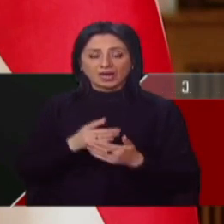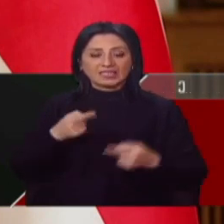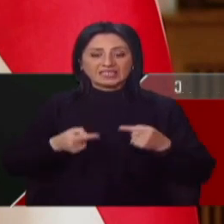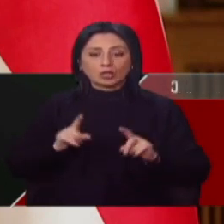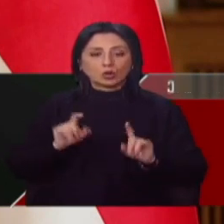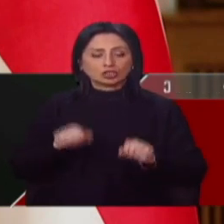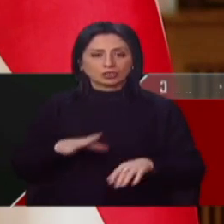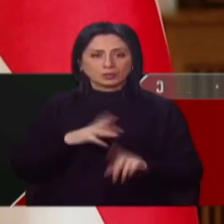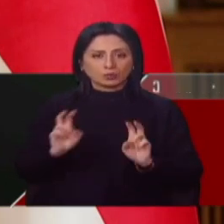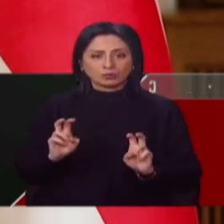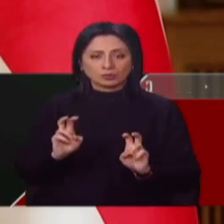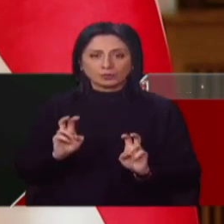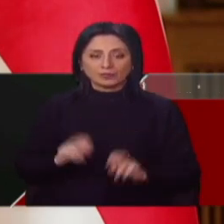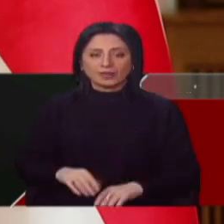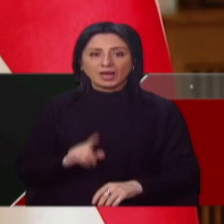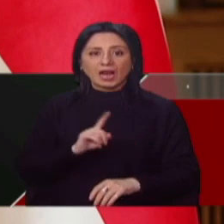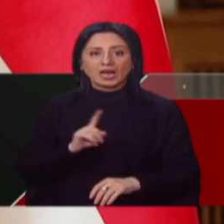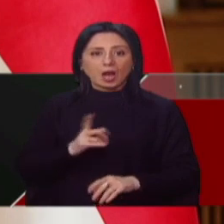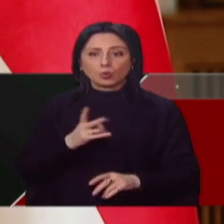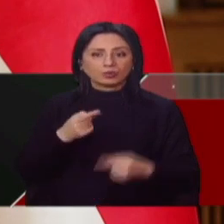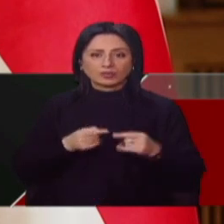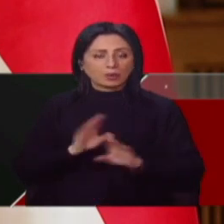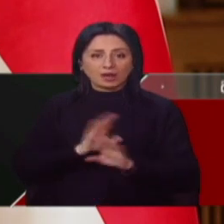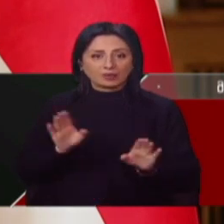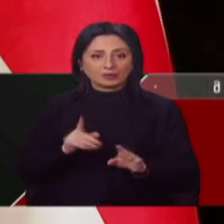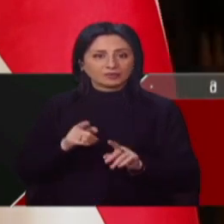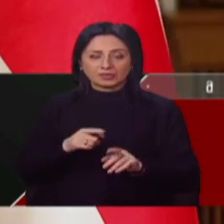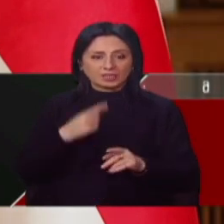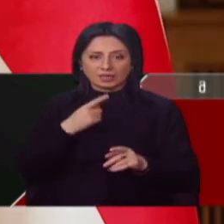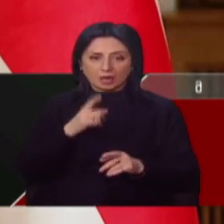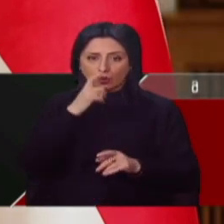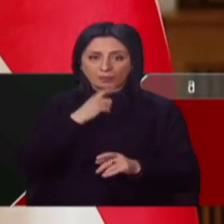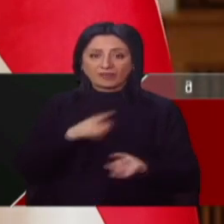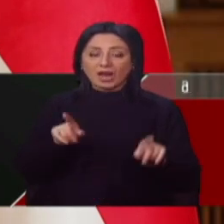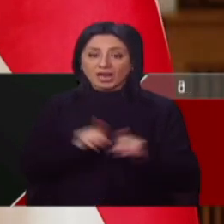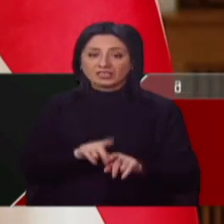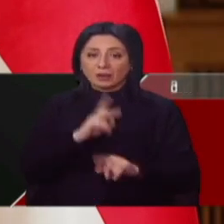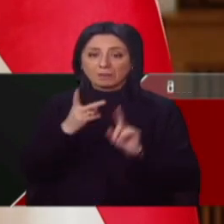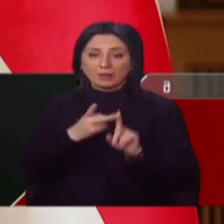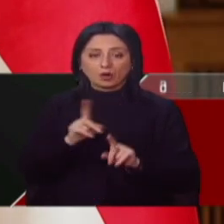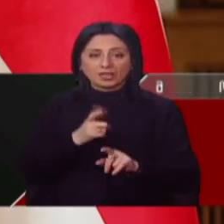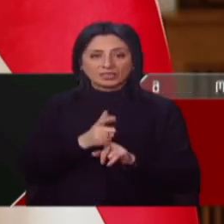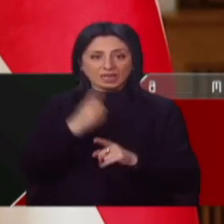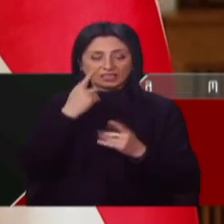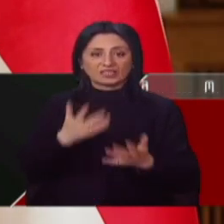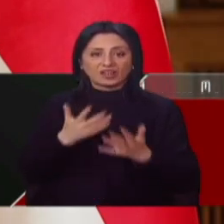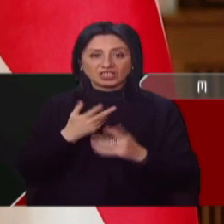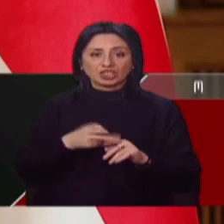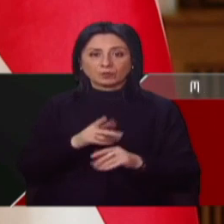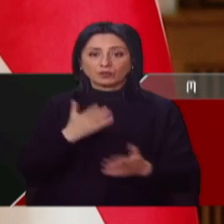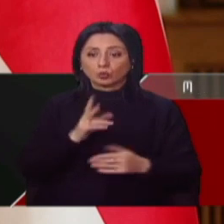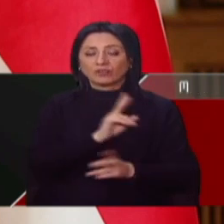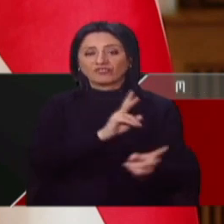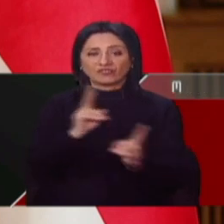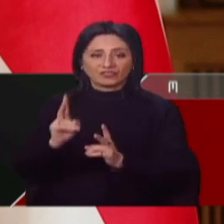რა შეიძლება იყოს და რა რამეზე ვდაობთ თუ არა ამ სხვაობებია. Ასევე მეორე რაც ძალიან თვალსაჩინო არის ის რომ თუკი